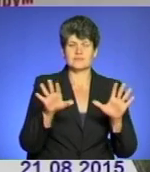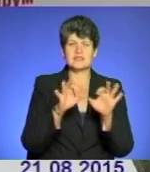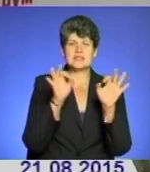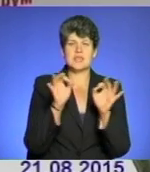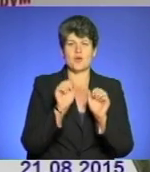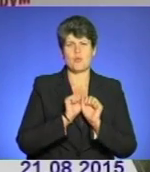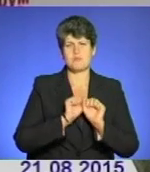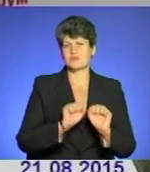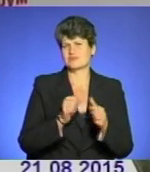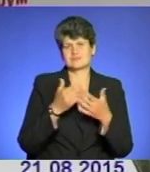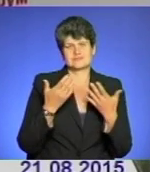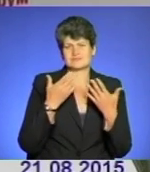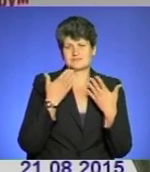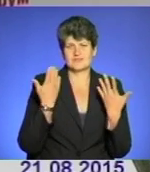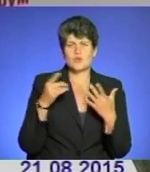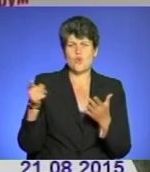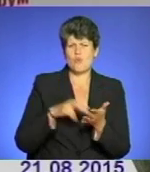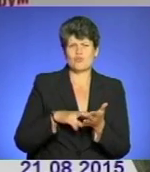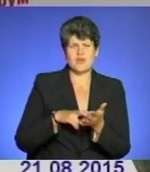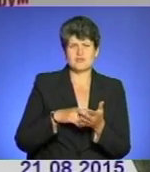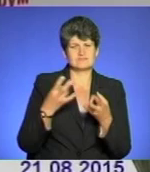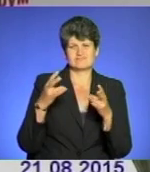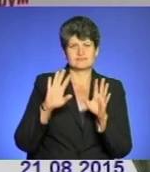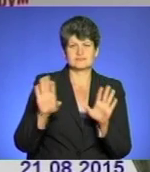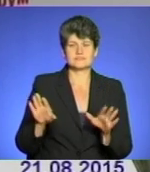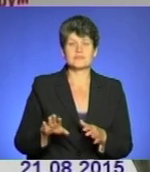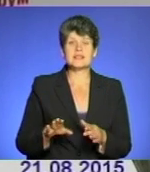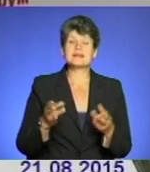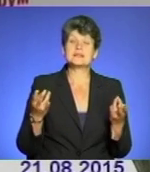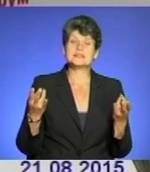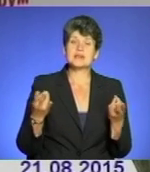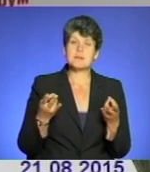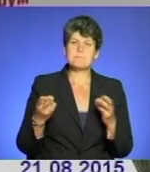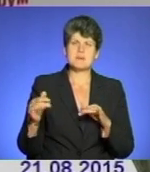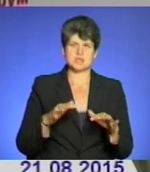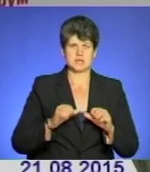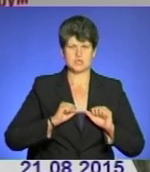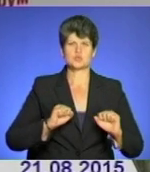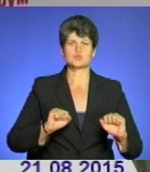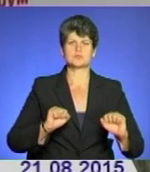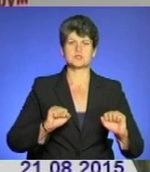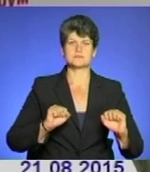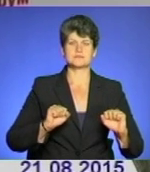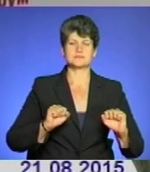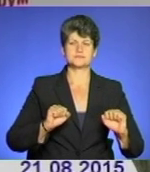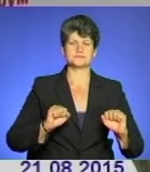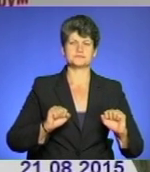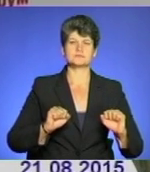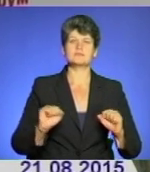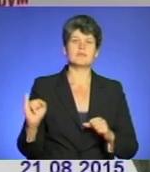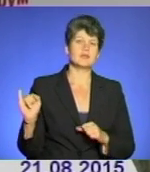Ніякого патріотизму, так що його боятися не треба. Треба діяти рішуче, сміливо